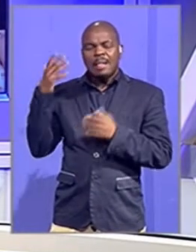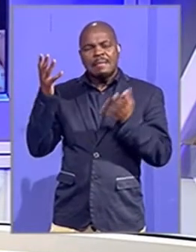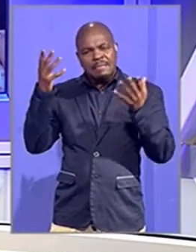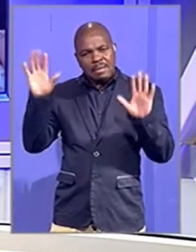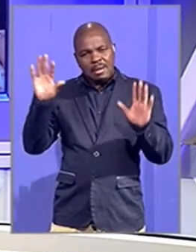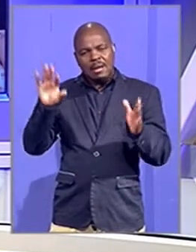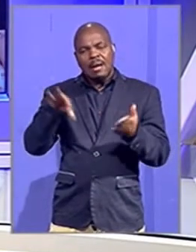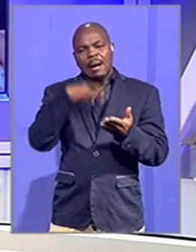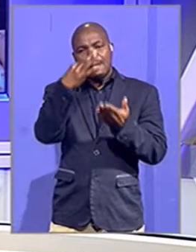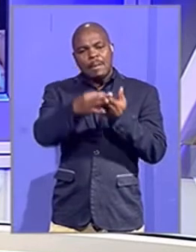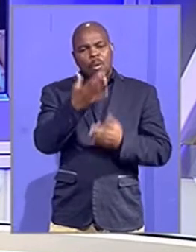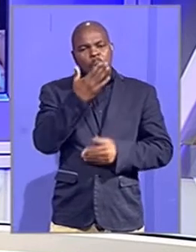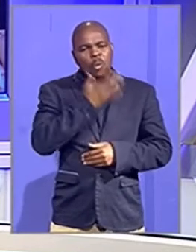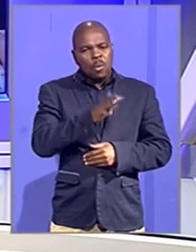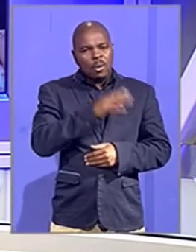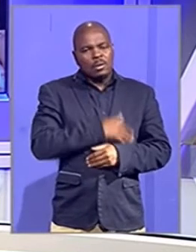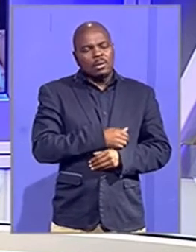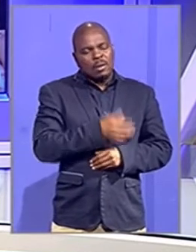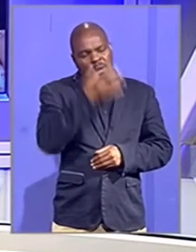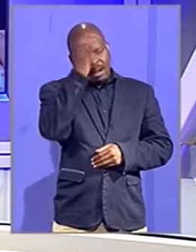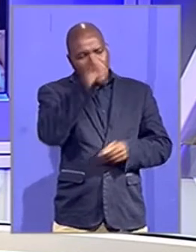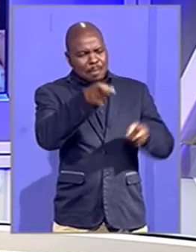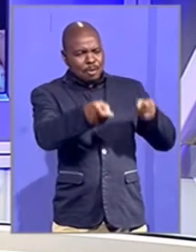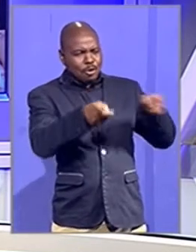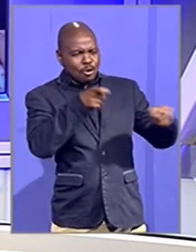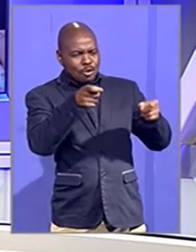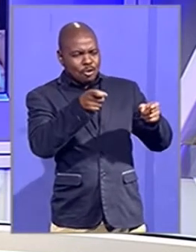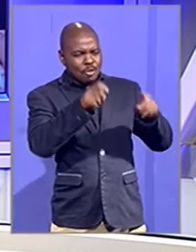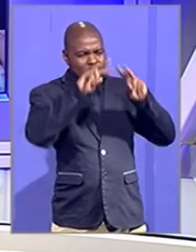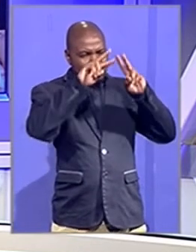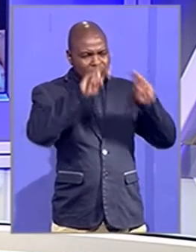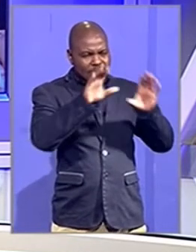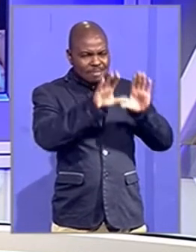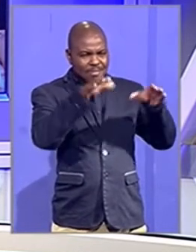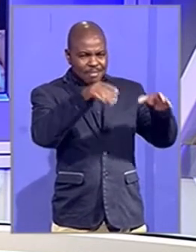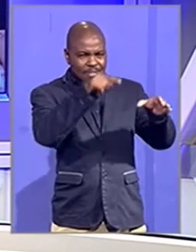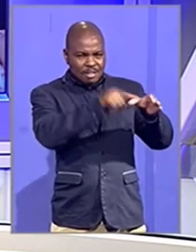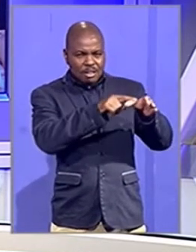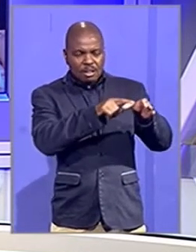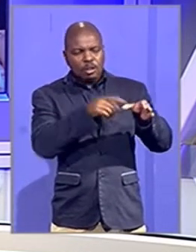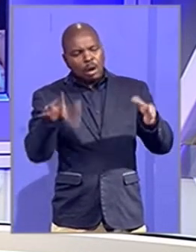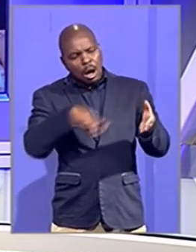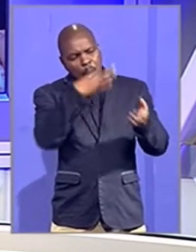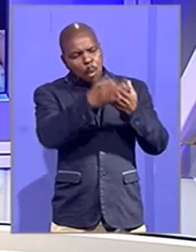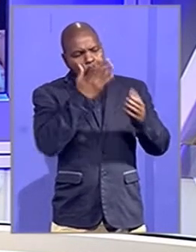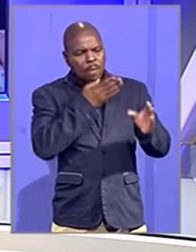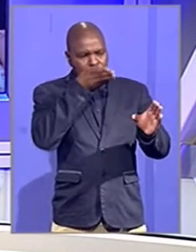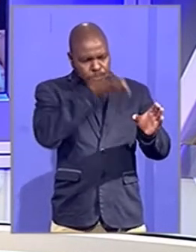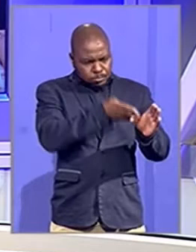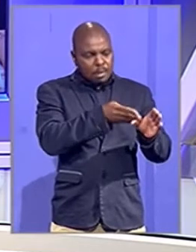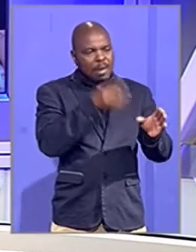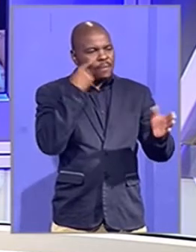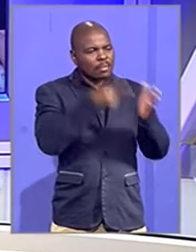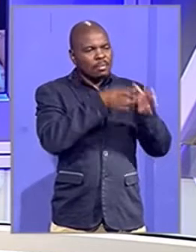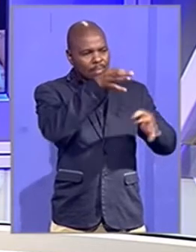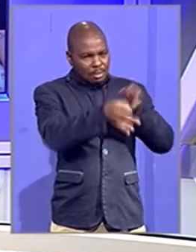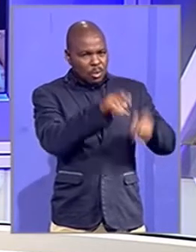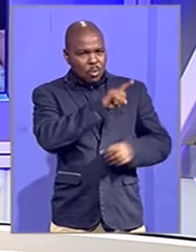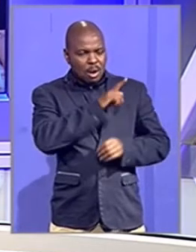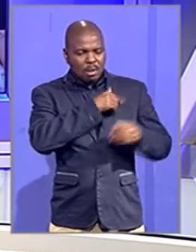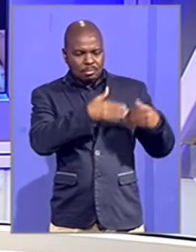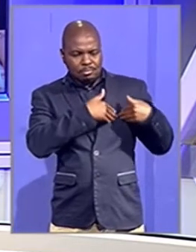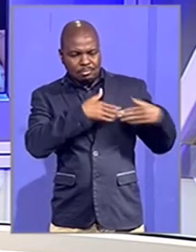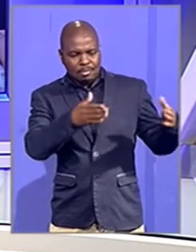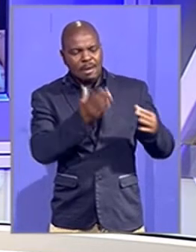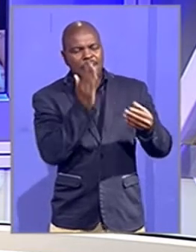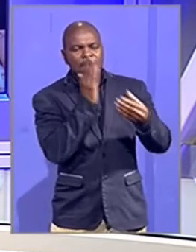ya go fa bohlatse pele ga komišene ya go nyakišiša go ga mmušo ka nko e le ge a nyaka gore go tswetswe phatlalatša diteng